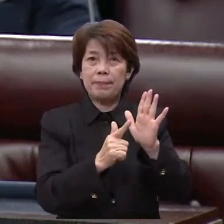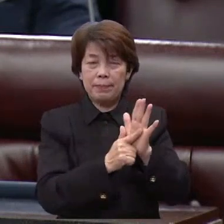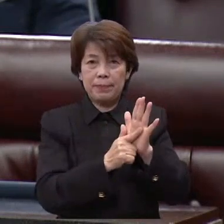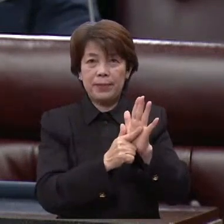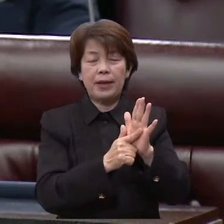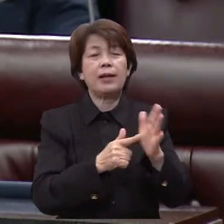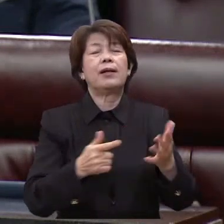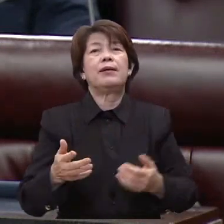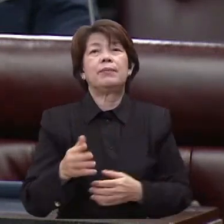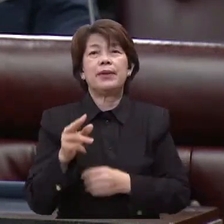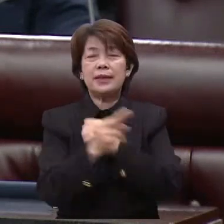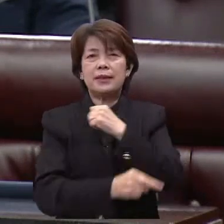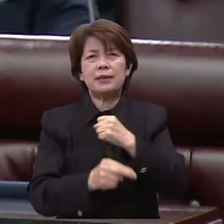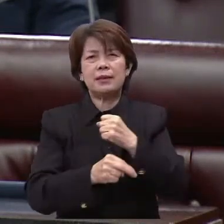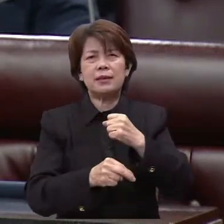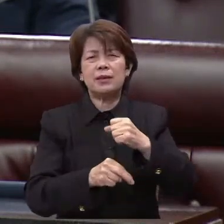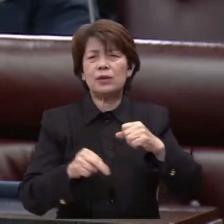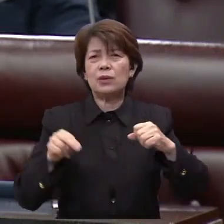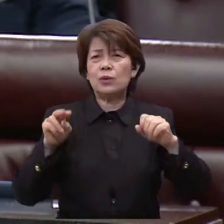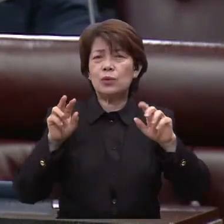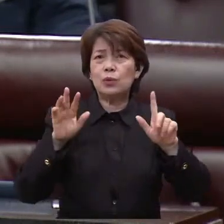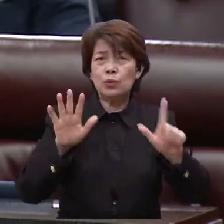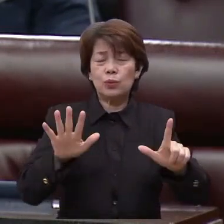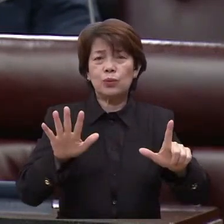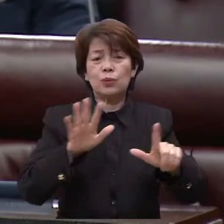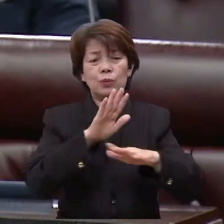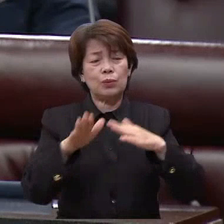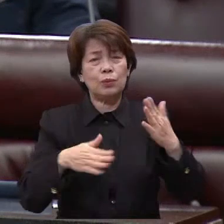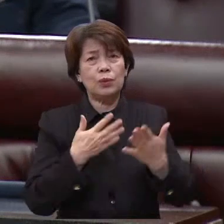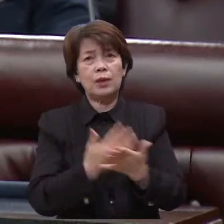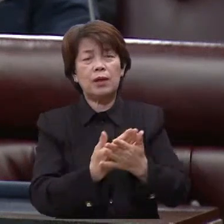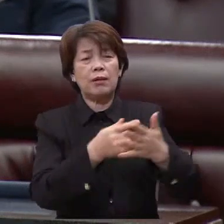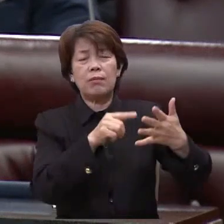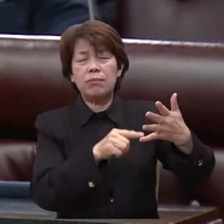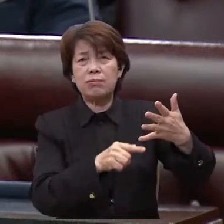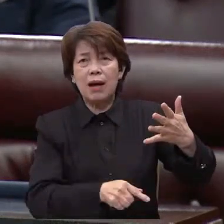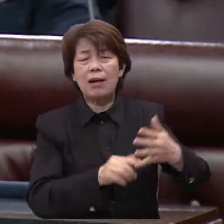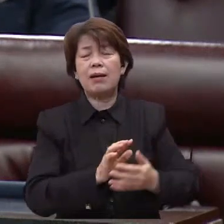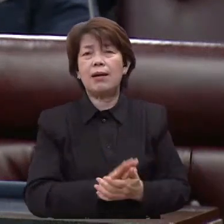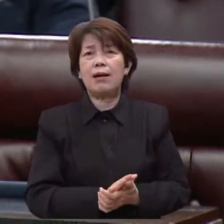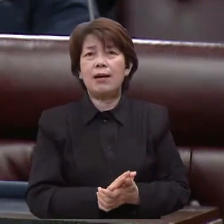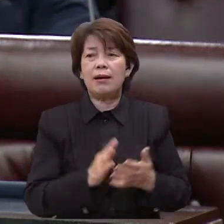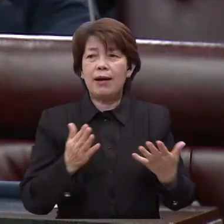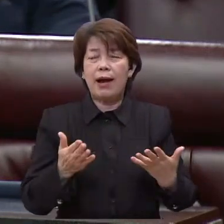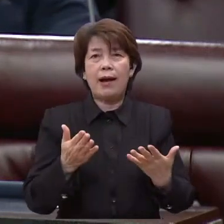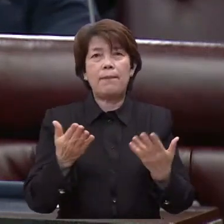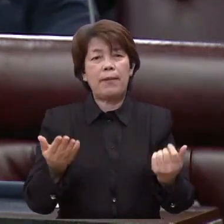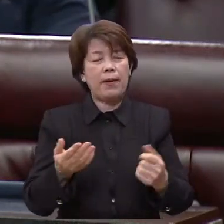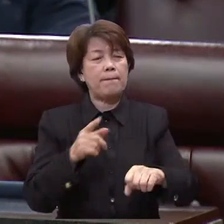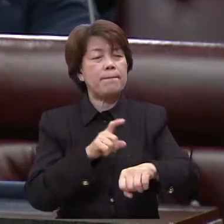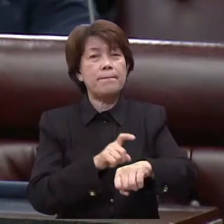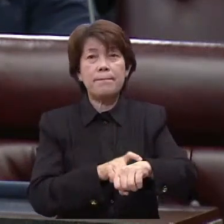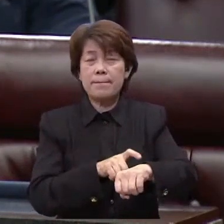ia diintegrasikan jadi oleh itu padu juga akan dikemas kini sehingga menghampiri masa sebenarnya